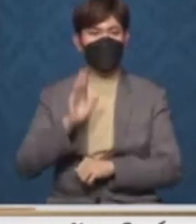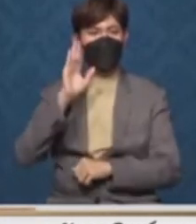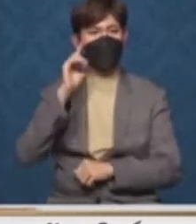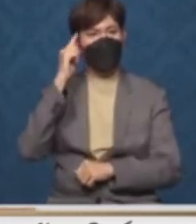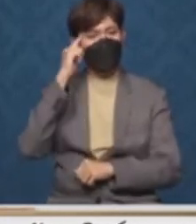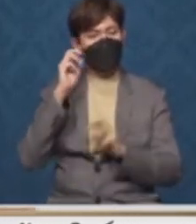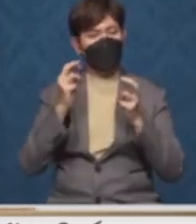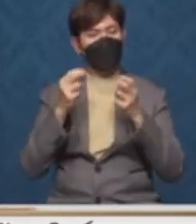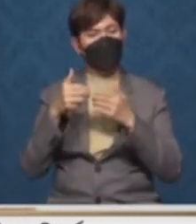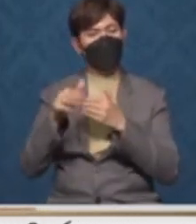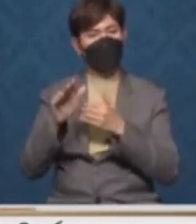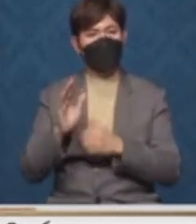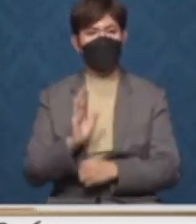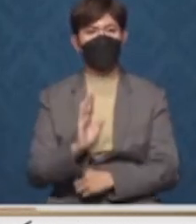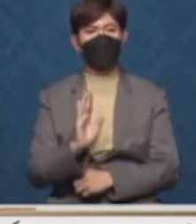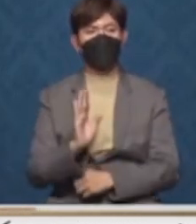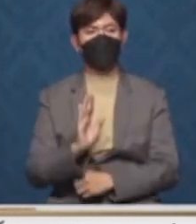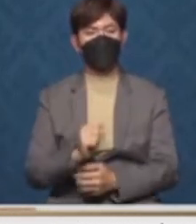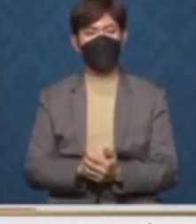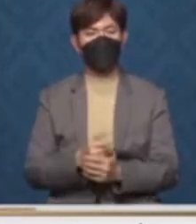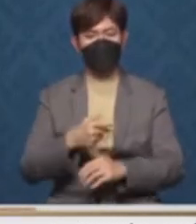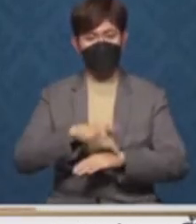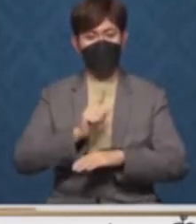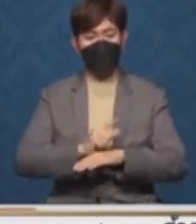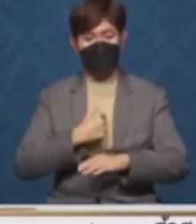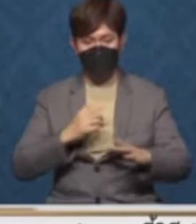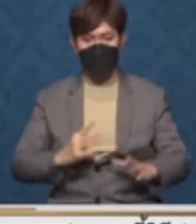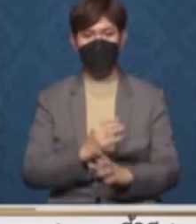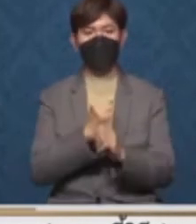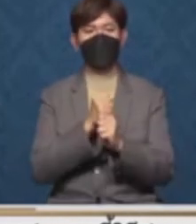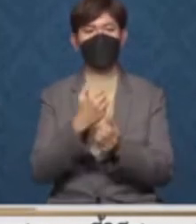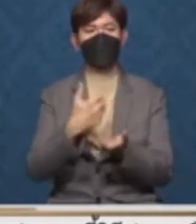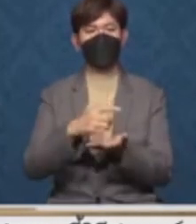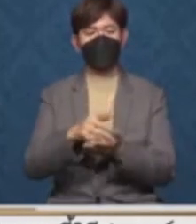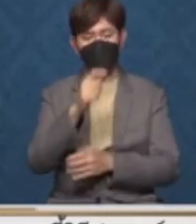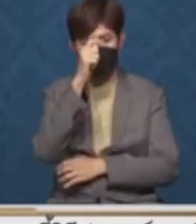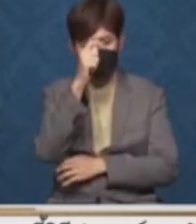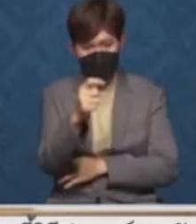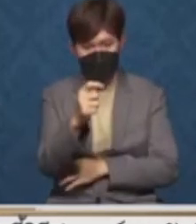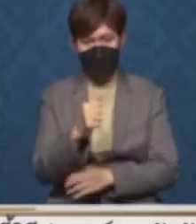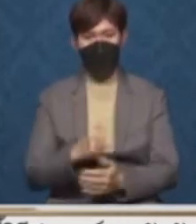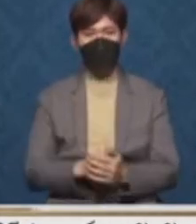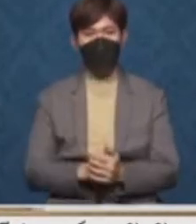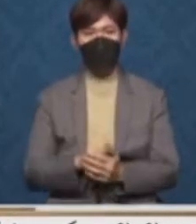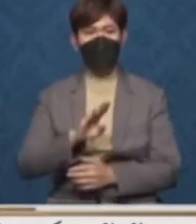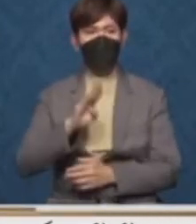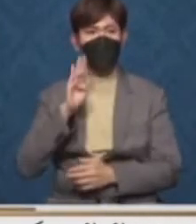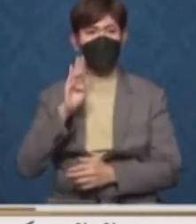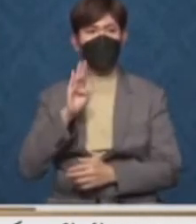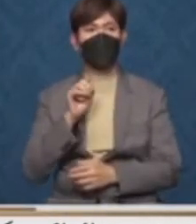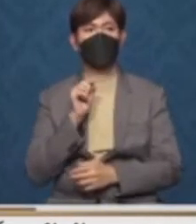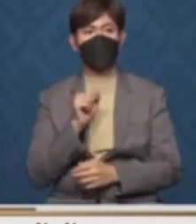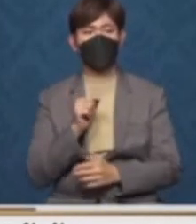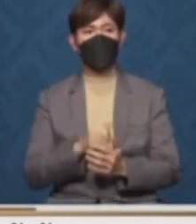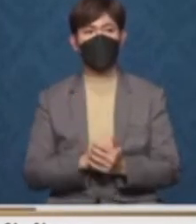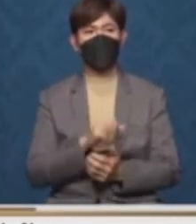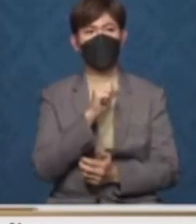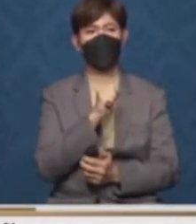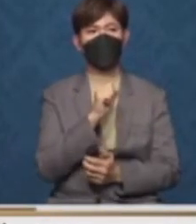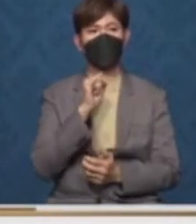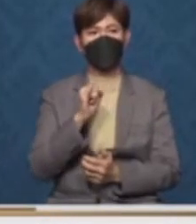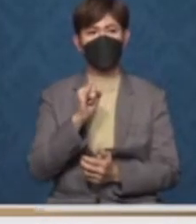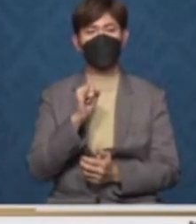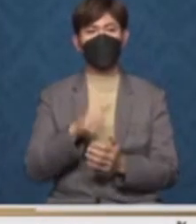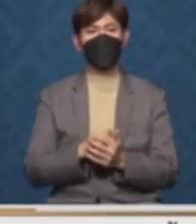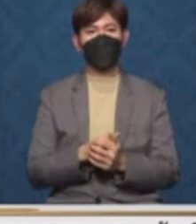ล้วครับ ครับ ภายนอกไปแล้ว ได้ครับท่านประธานงั้นผมสรุปเลยครับท่านประธานครับด้วยความเคารพท่านประธานครับบริษัทสกาย ICT เนี่ยก็ได้บริจ